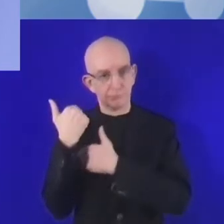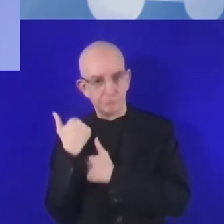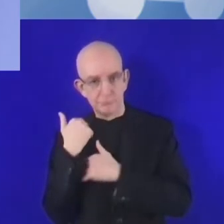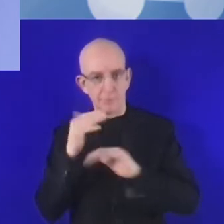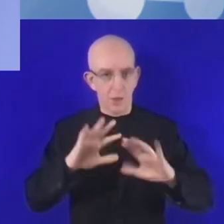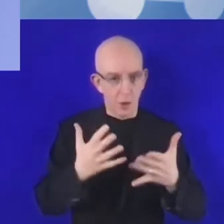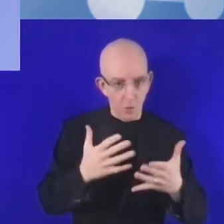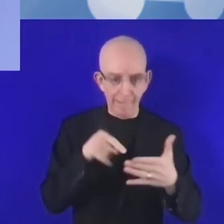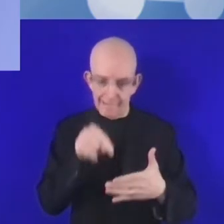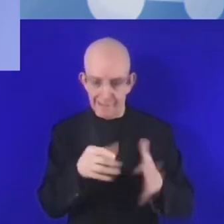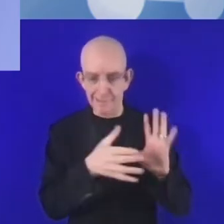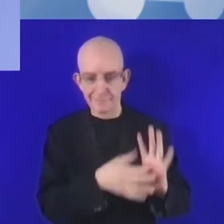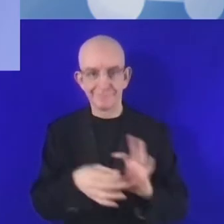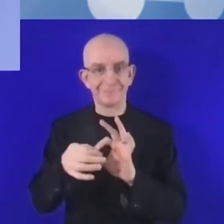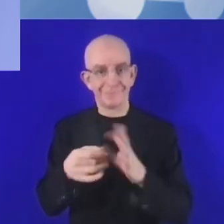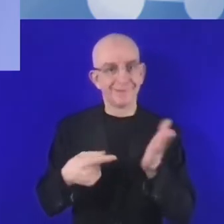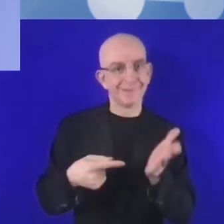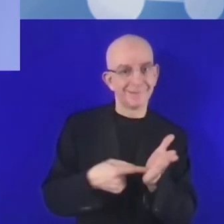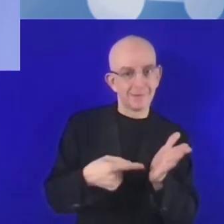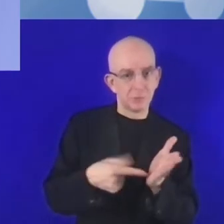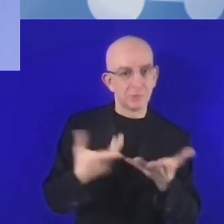支持企业的投入和发展。